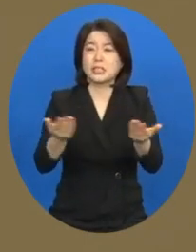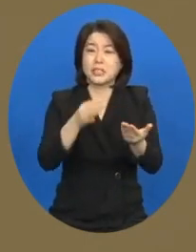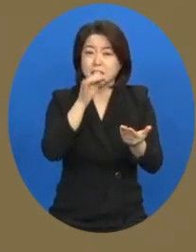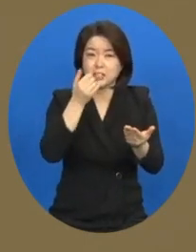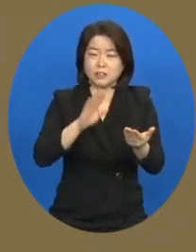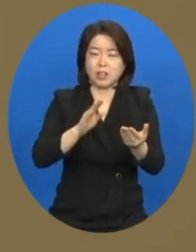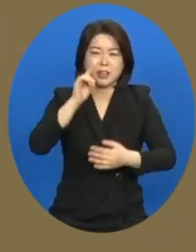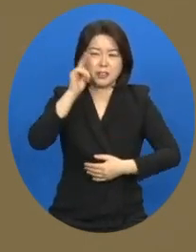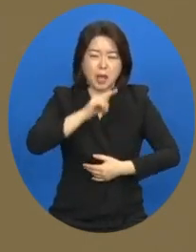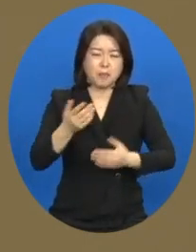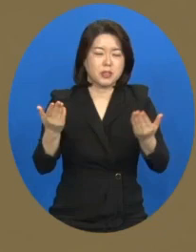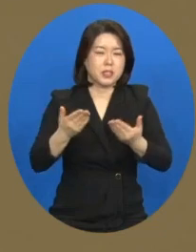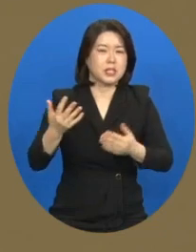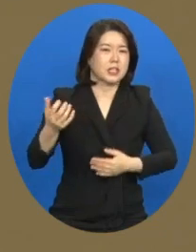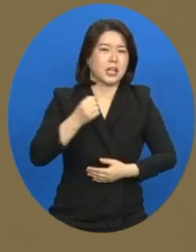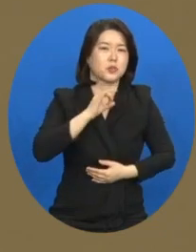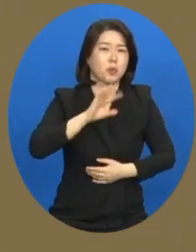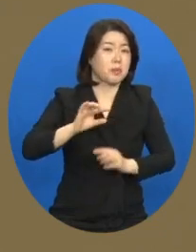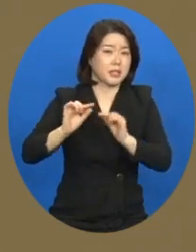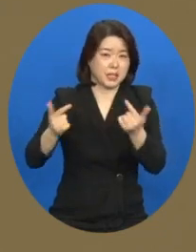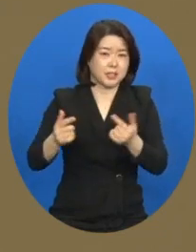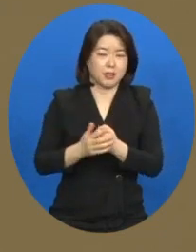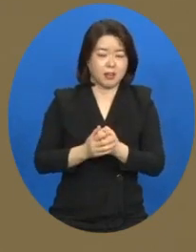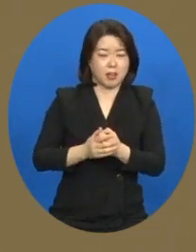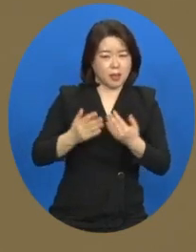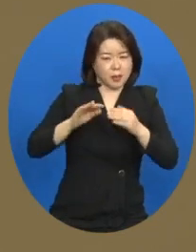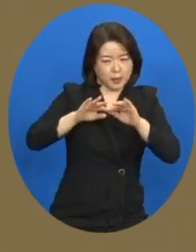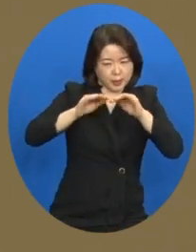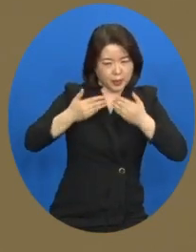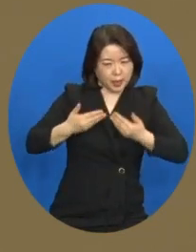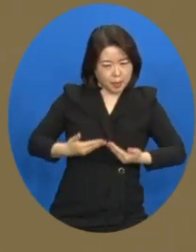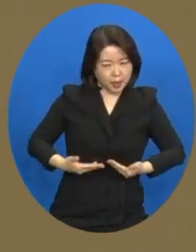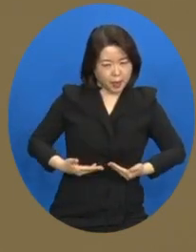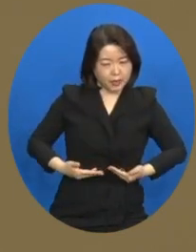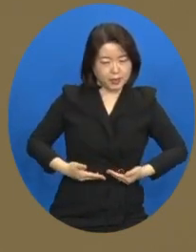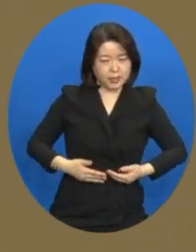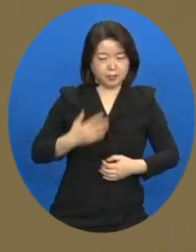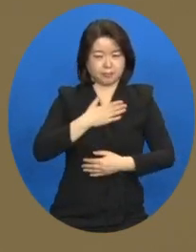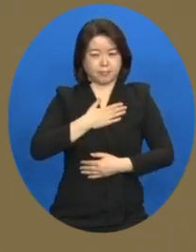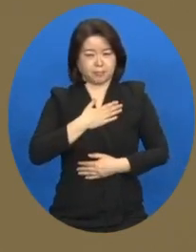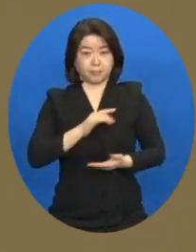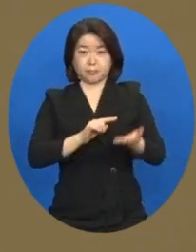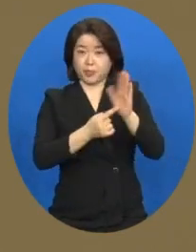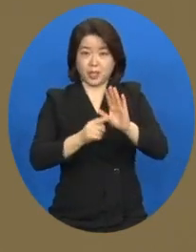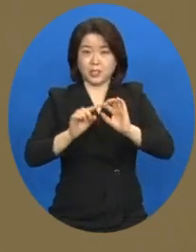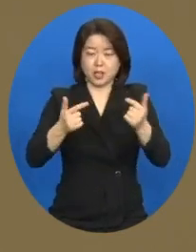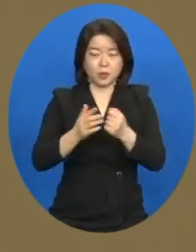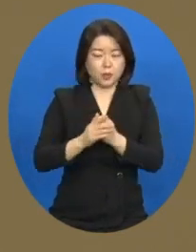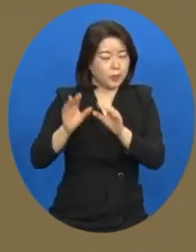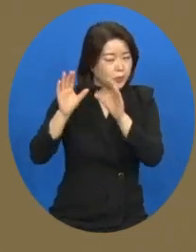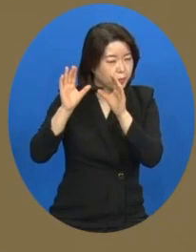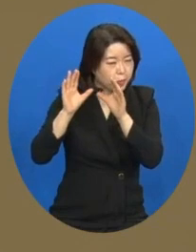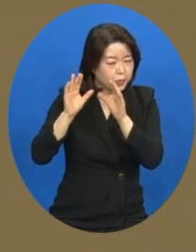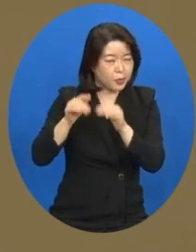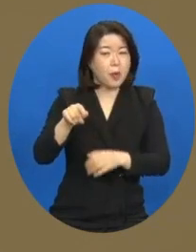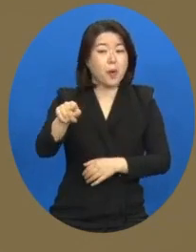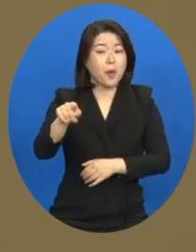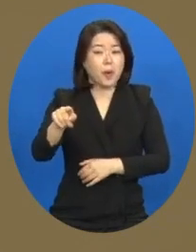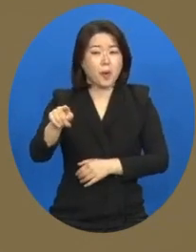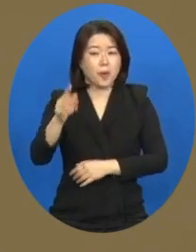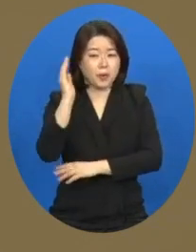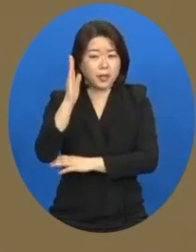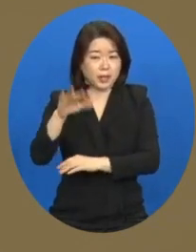게 아니라는 거예요. 가만히 감정을 드러내지 않고 귀 기울여서 상대방의 이야기를